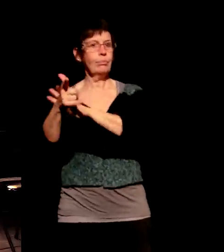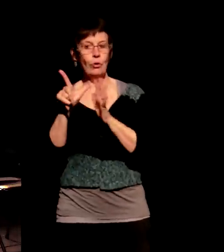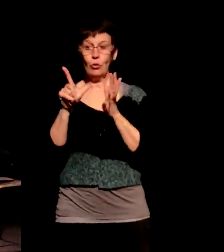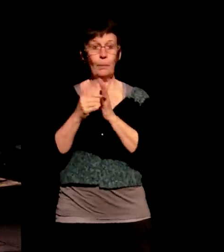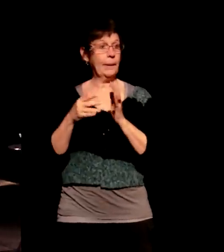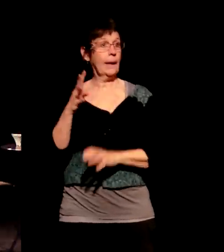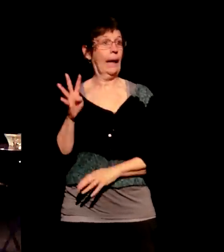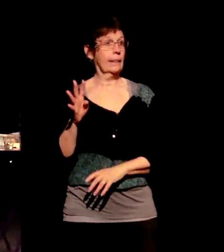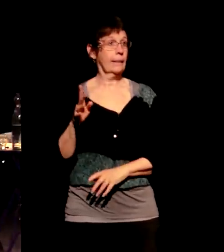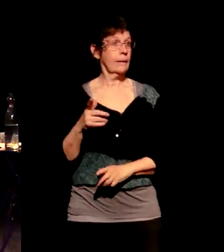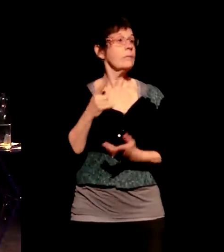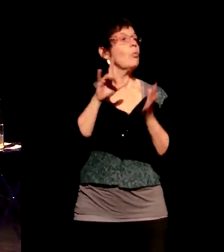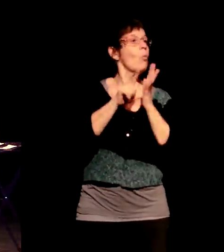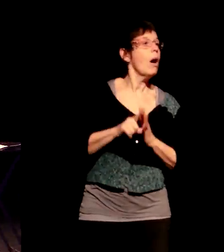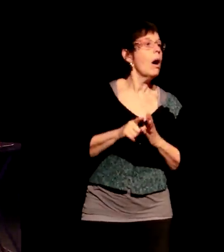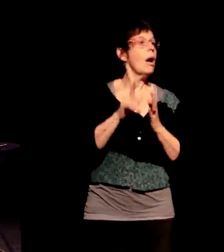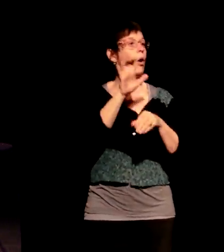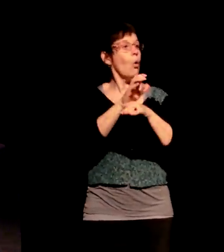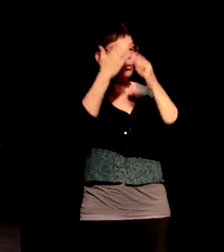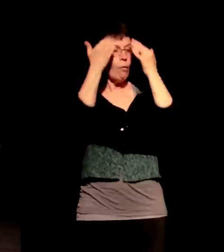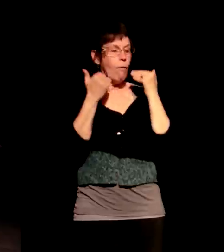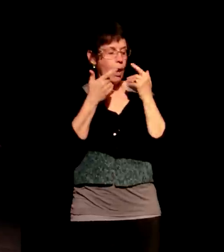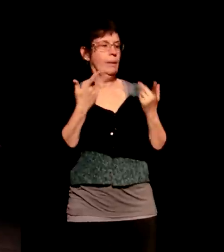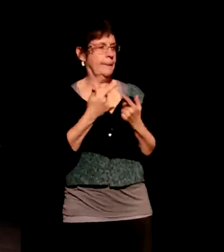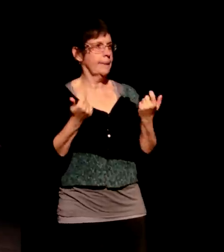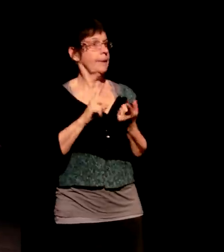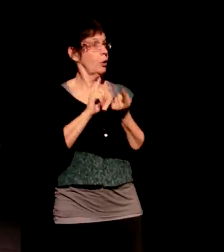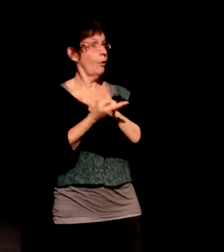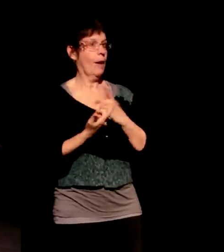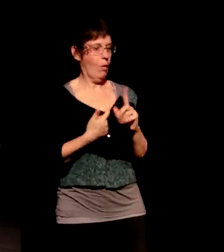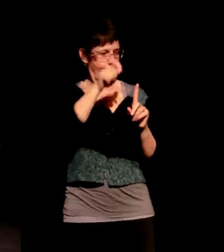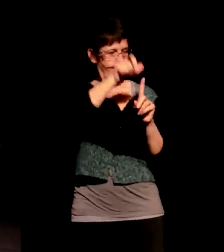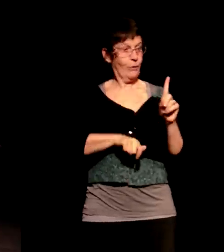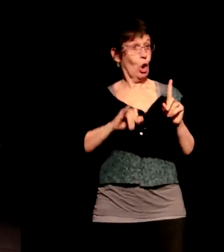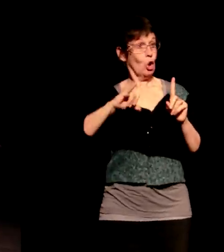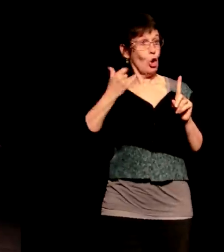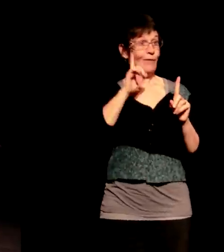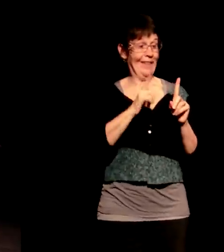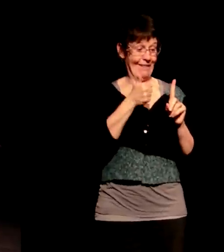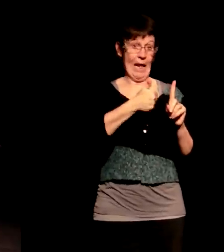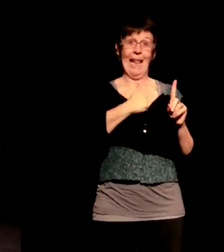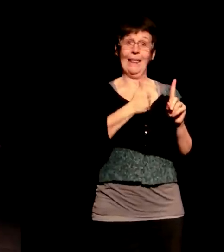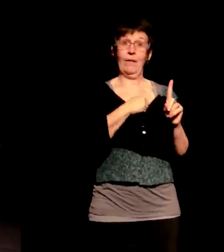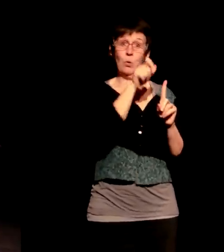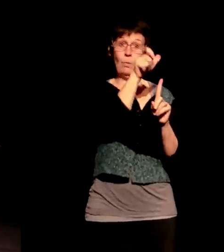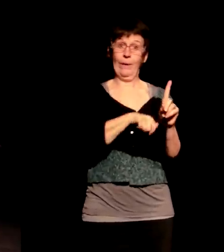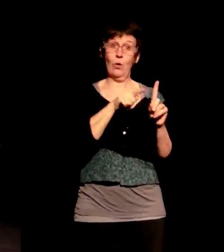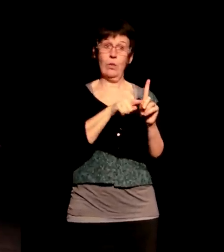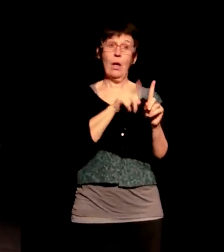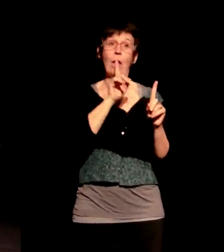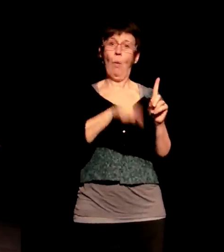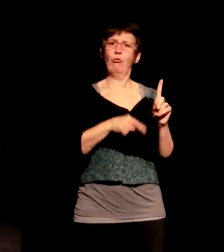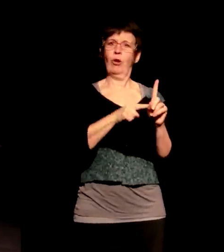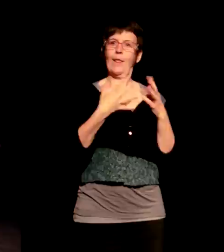voile? C'est devenu l'individu, la jeune fille qui va à l'école, l'individu doit être neutre